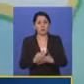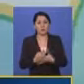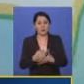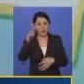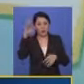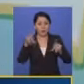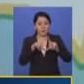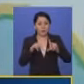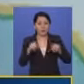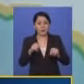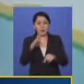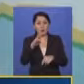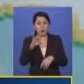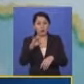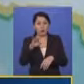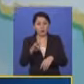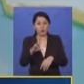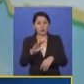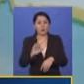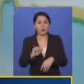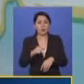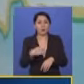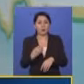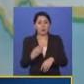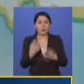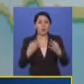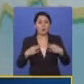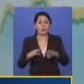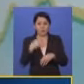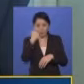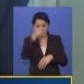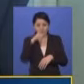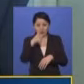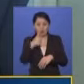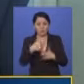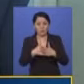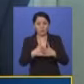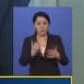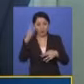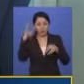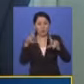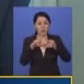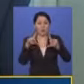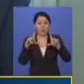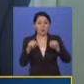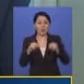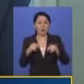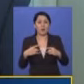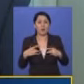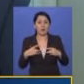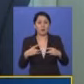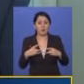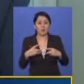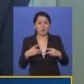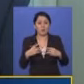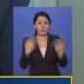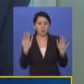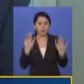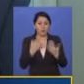Мектеп ұстазы Нұрқан Камзин ұлтымыздың ұлық мерекесі тәуелсіздік күні қарсаңында мектеп оқушыларына сын сағатта атты деректі